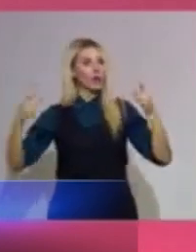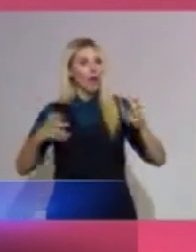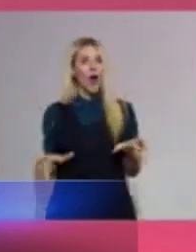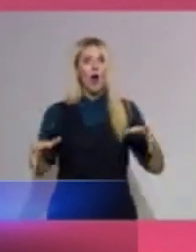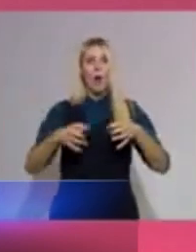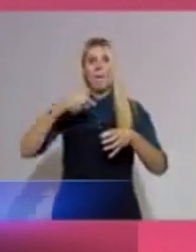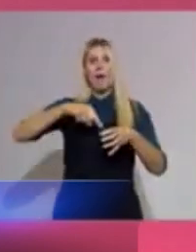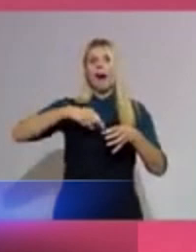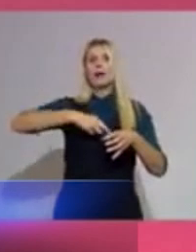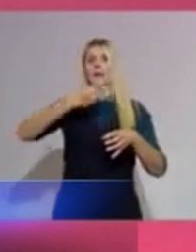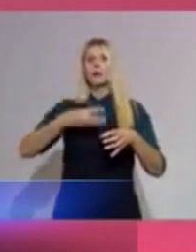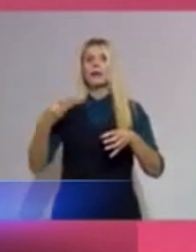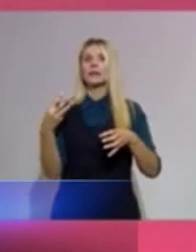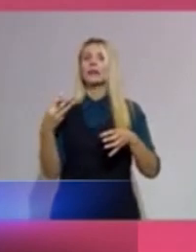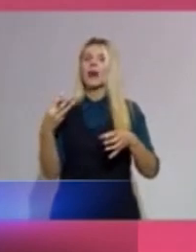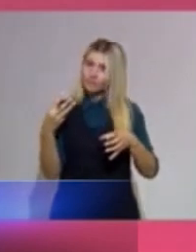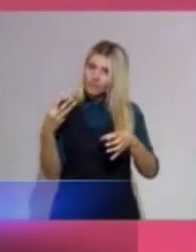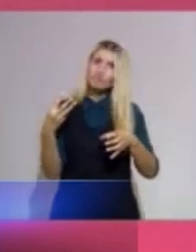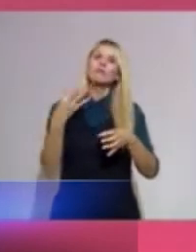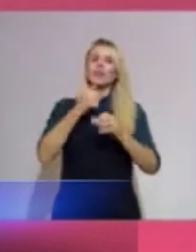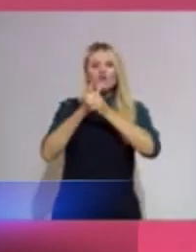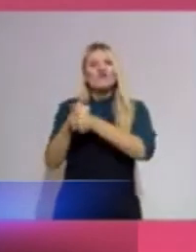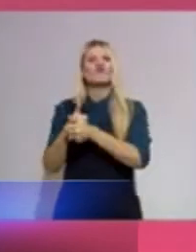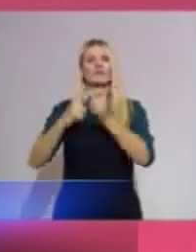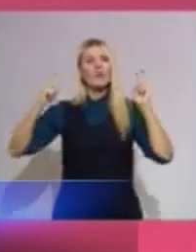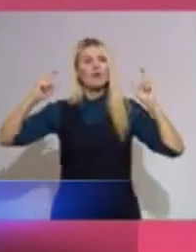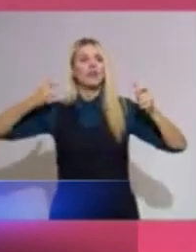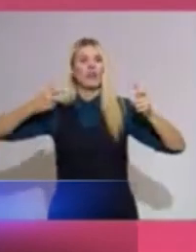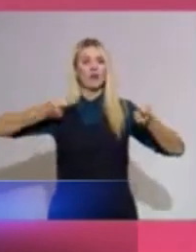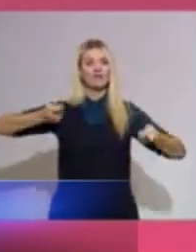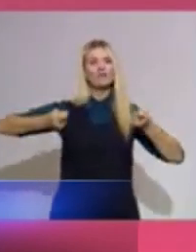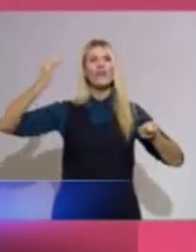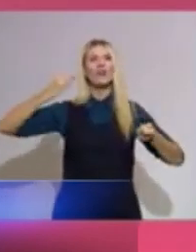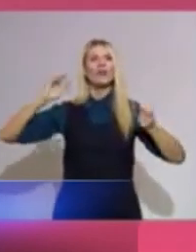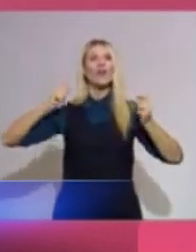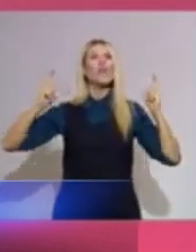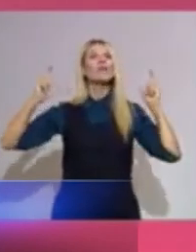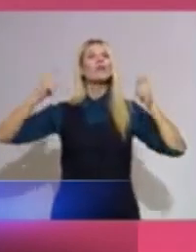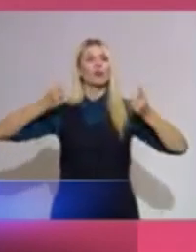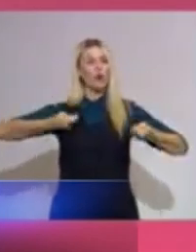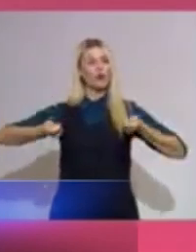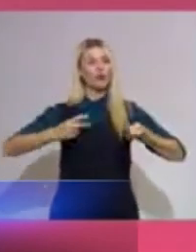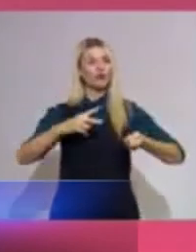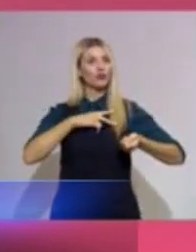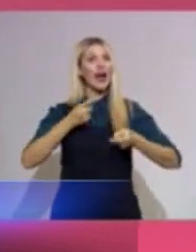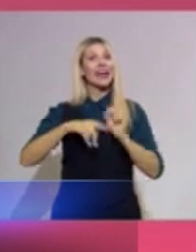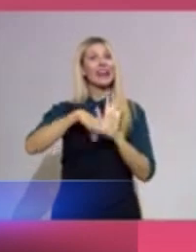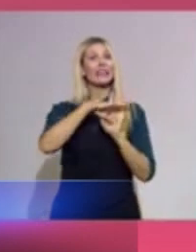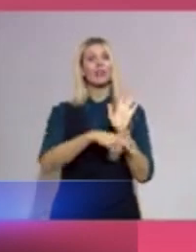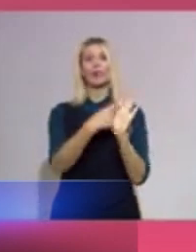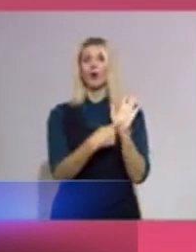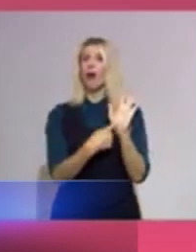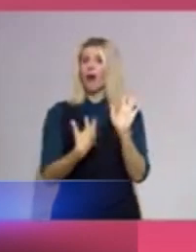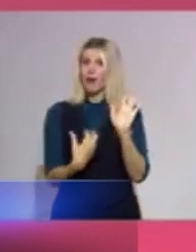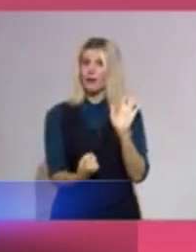οποίο είναι και το πιο δημοκρατικά οργανωμένο στην Ελλάδα, έχει ένα καταστατικό το